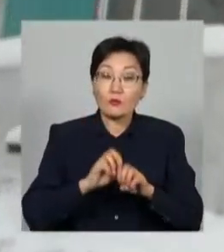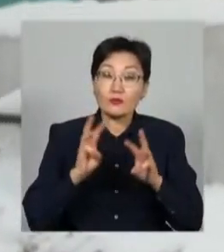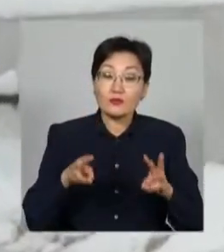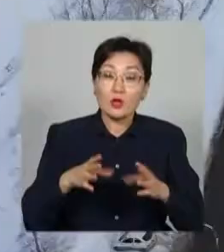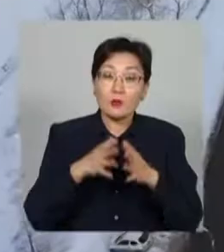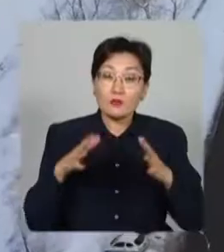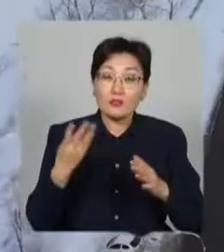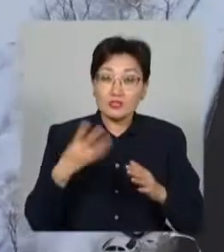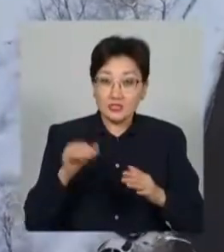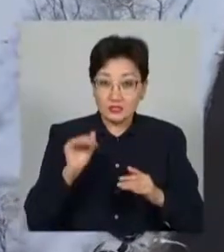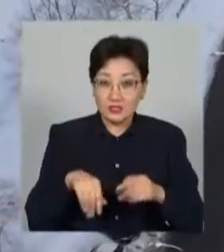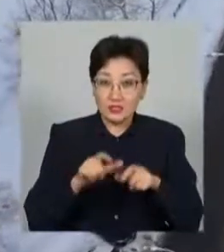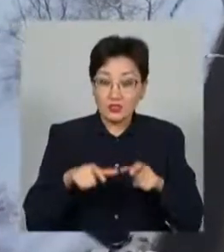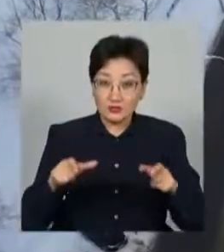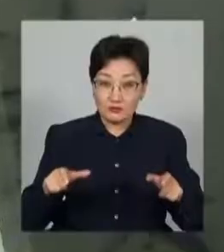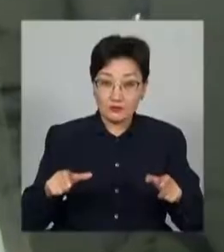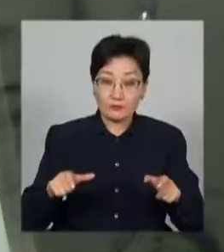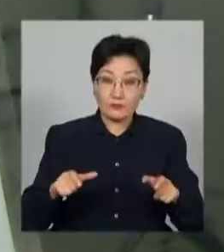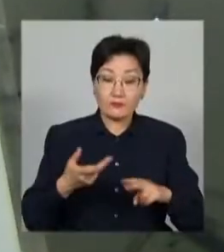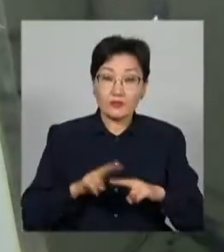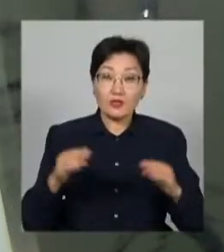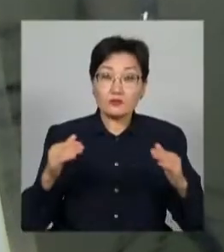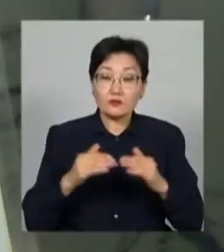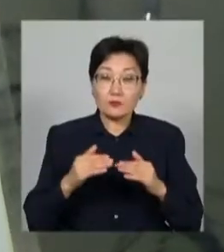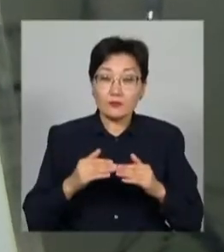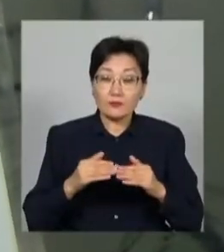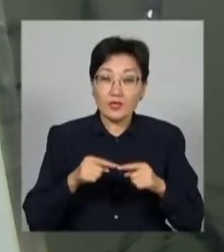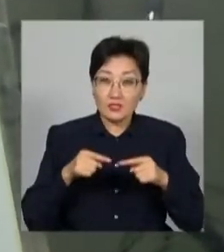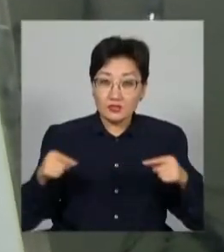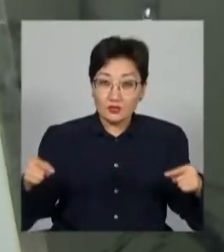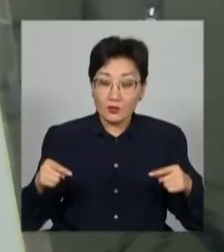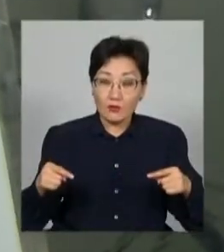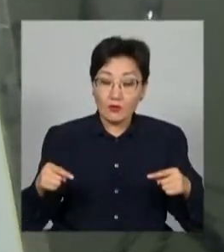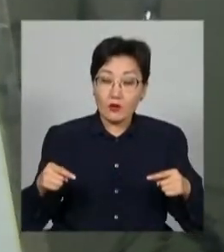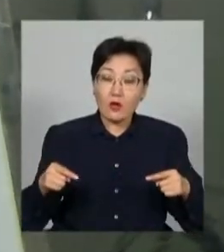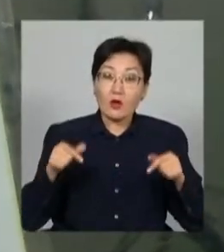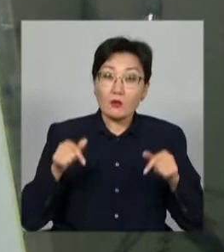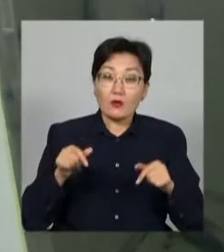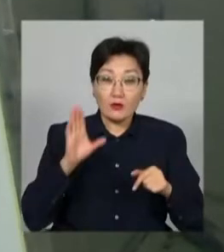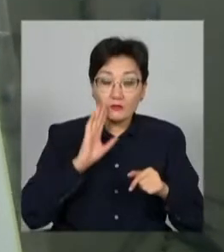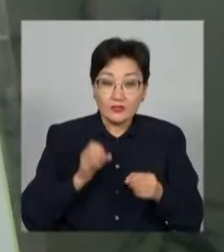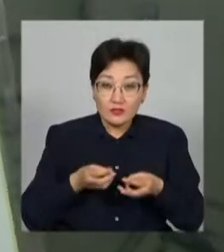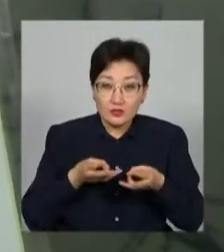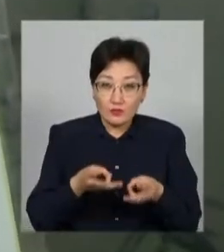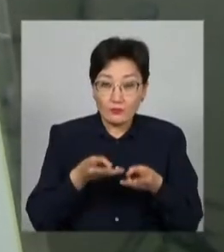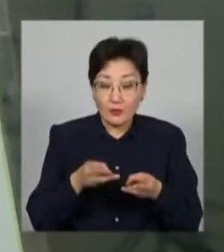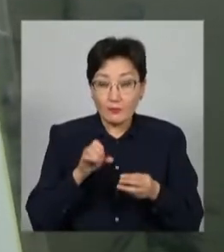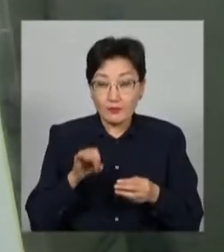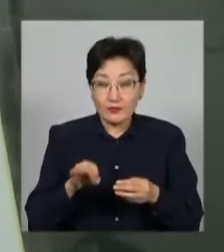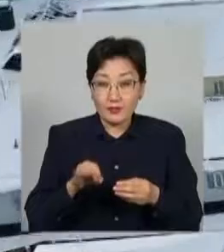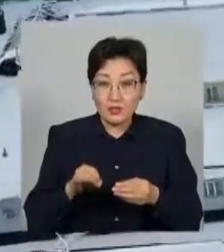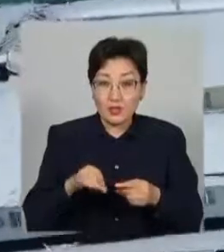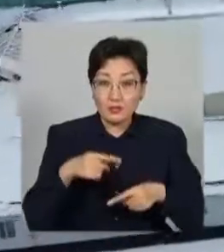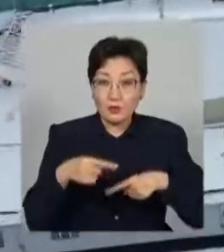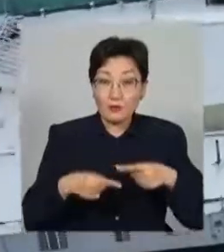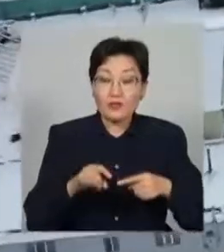обеспечены больше 40 тысяч местных жителей. Это здание горизонтального отстойника. Получается, вода по трубам заходит сюда, здесь три резервуара.